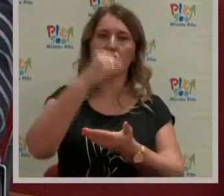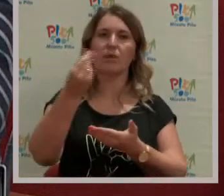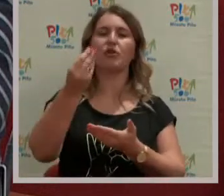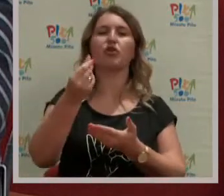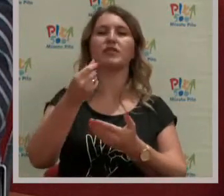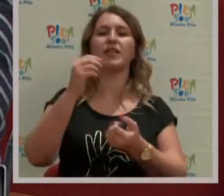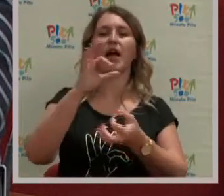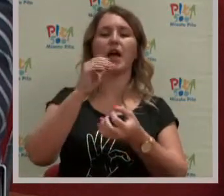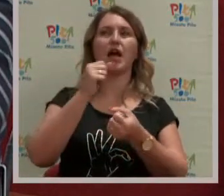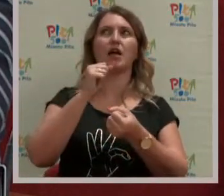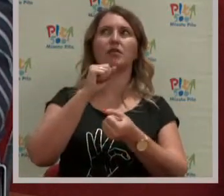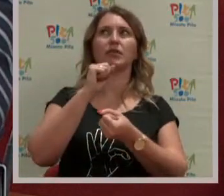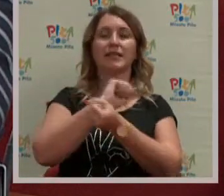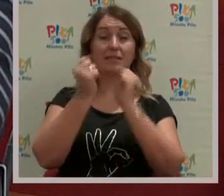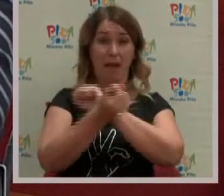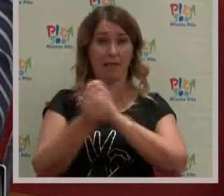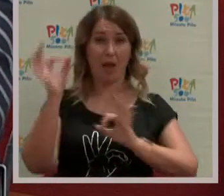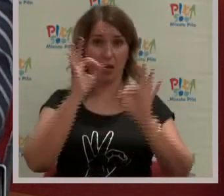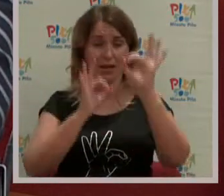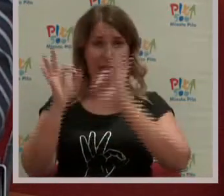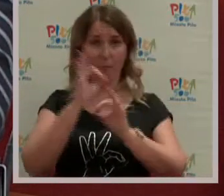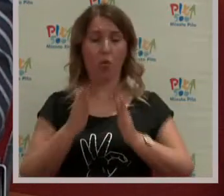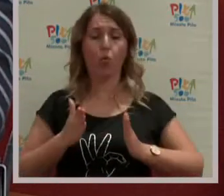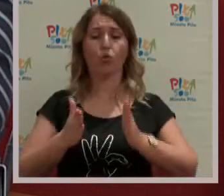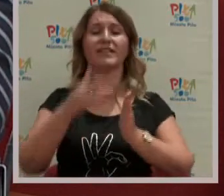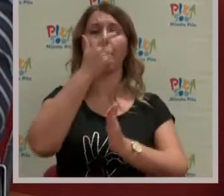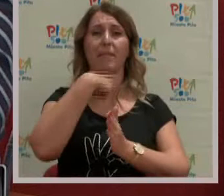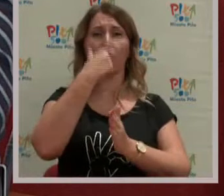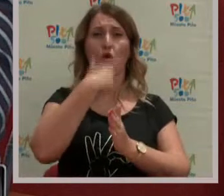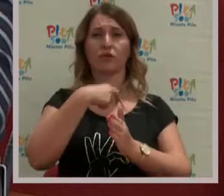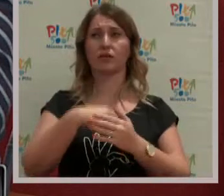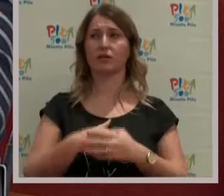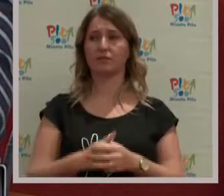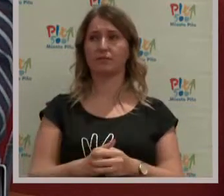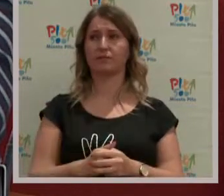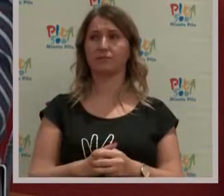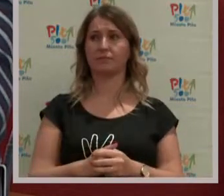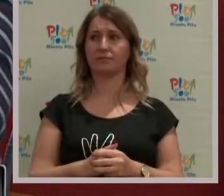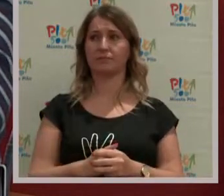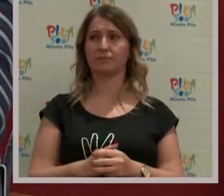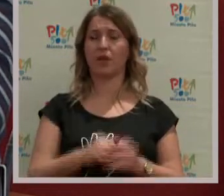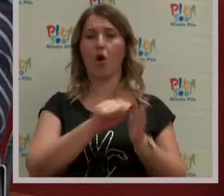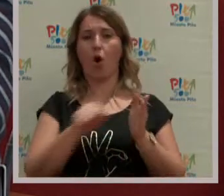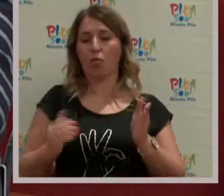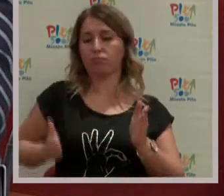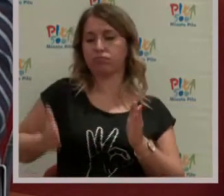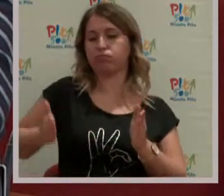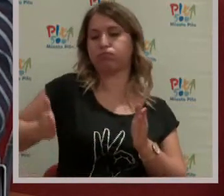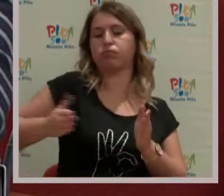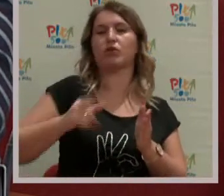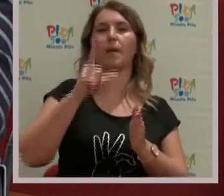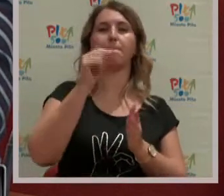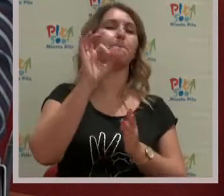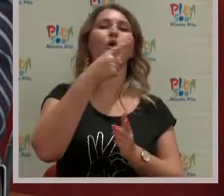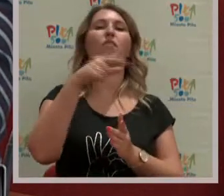ulicy Bydgoskiej bo jak Państwo pamiętacie kilka lat temu rozpoczynaliśmy przebudowę Bydgoskiej od torów kolejowych patrząc od Podlasia